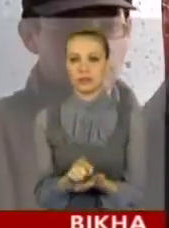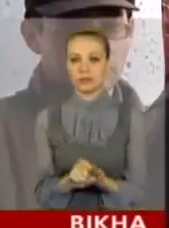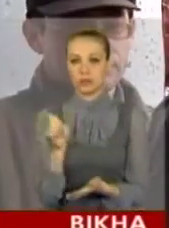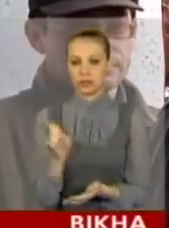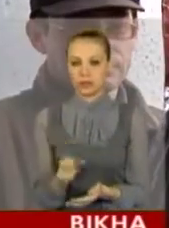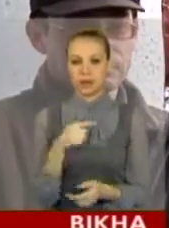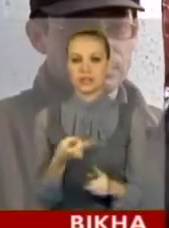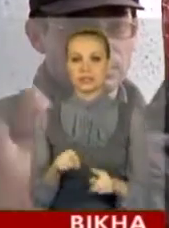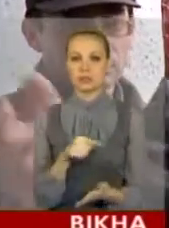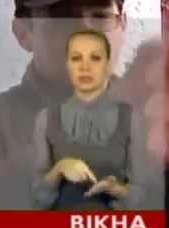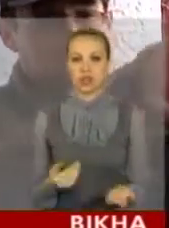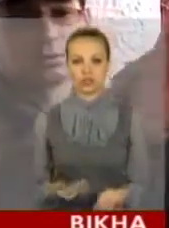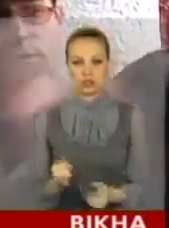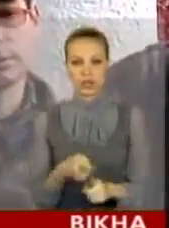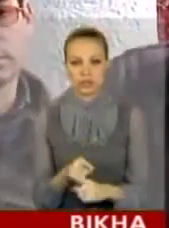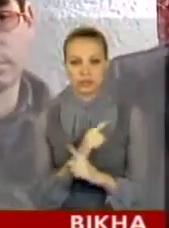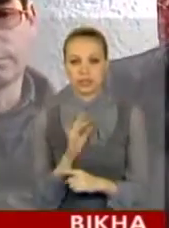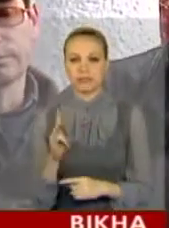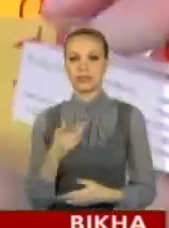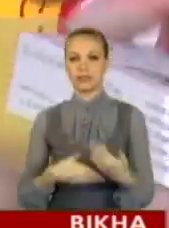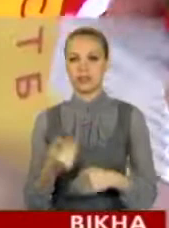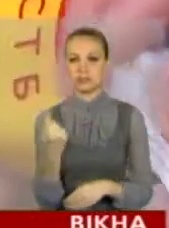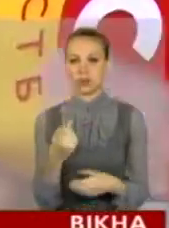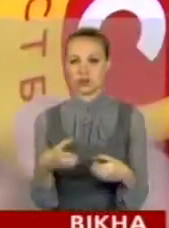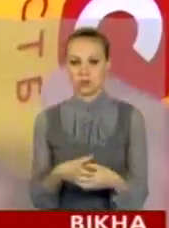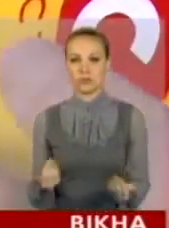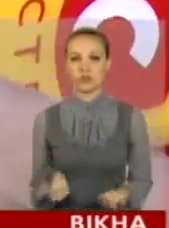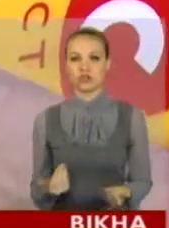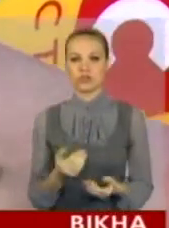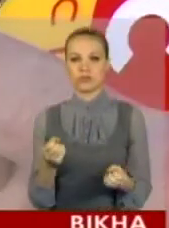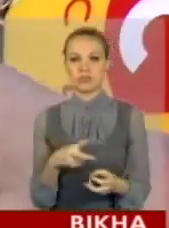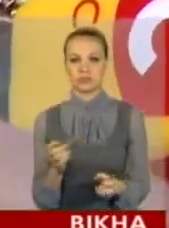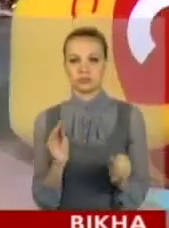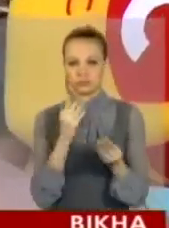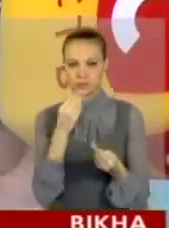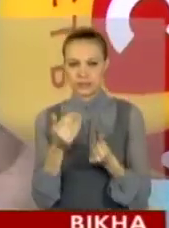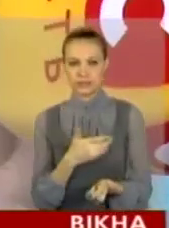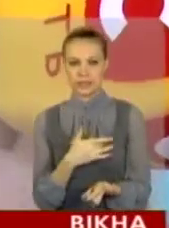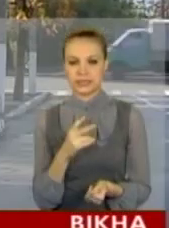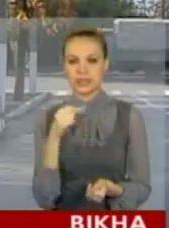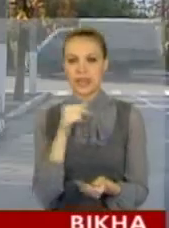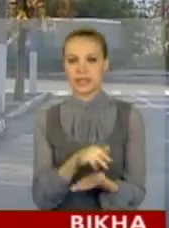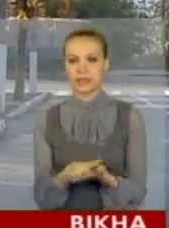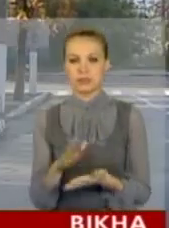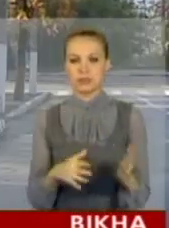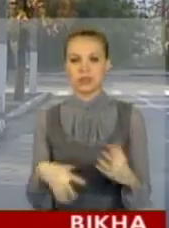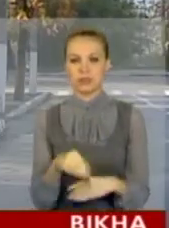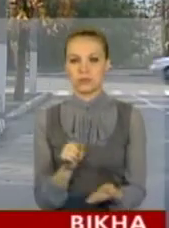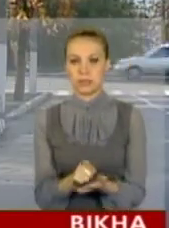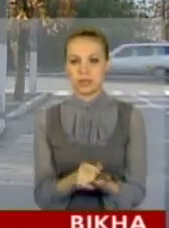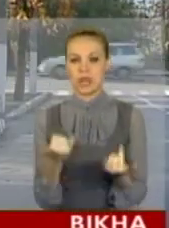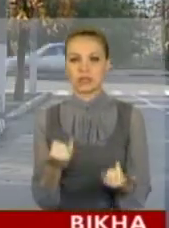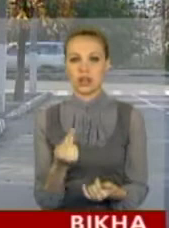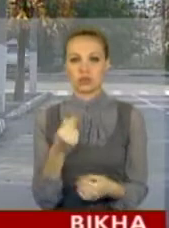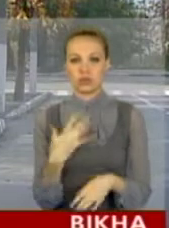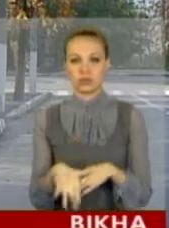Богдана питання життя і смерті. Він інвалід першої групи, живе з протезованим серцем. На ліки витрачає майже всю пенсію. Та нині